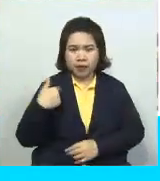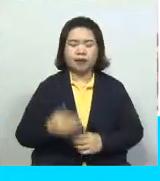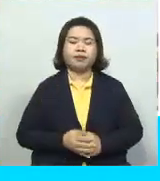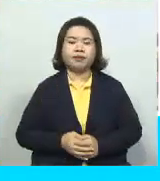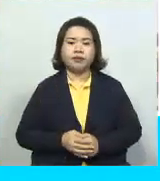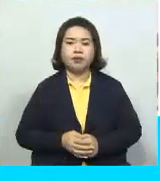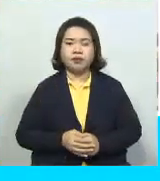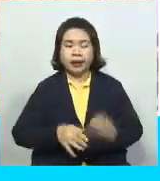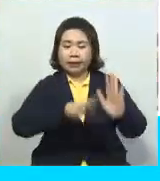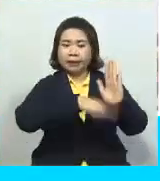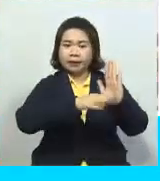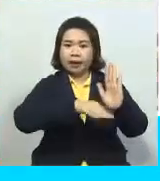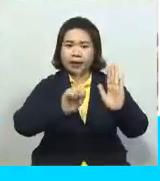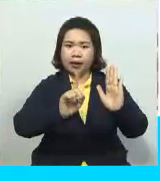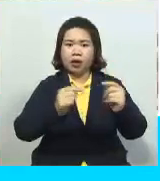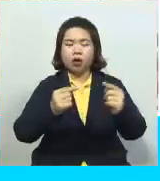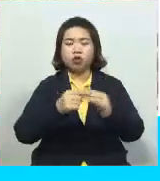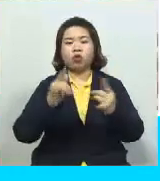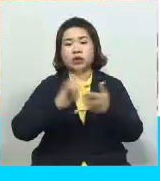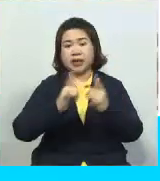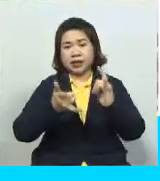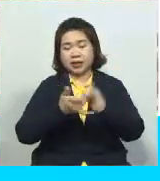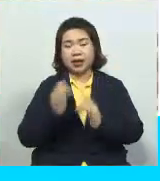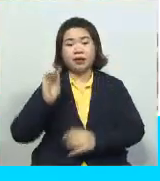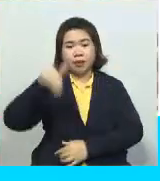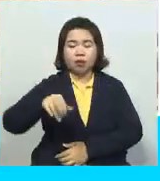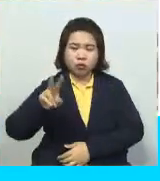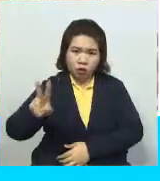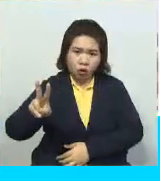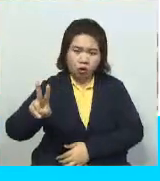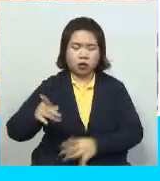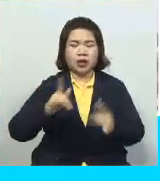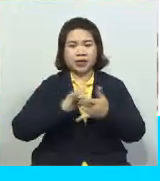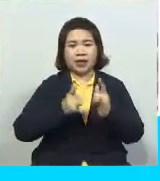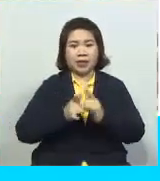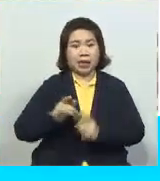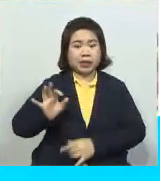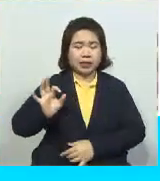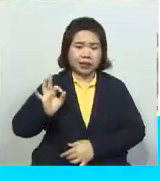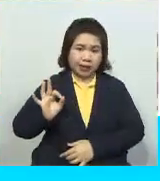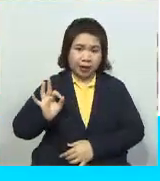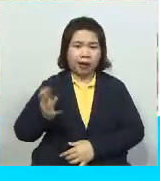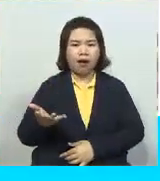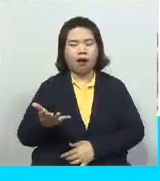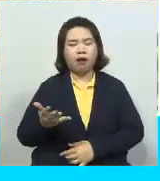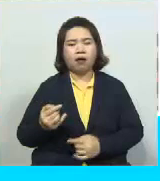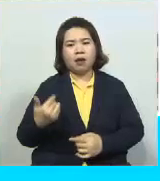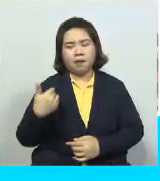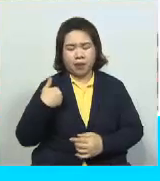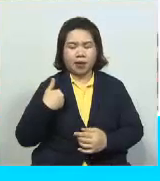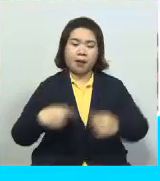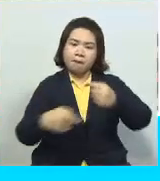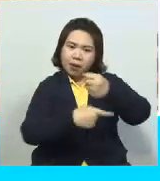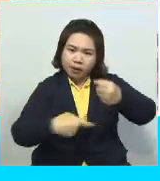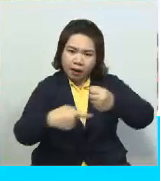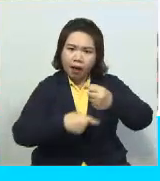ส่วนของเซ็นทรัลพระราม2เซ็นทรัลสารยาหรือพุทธมณฑลทางด้านตะวันออกก็อย่างเช่นของเมกะบางนาไบเท